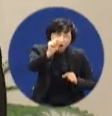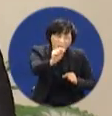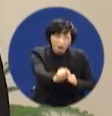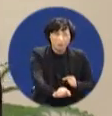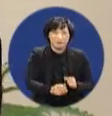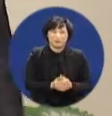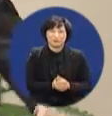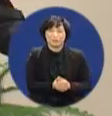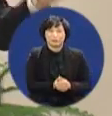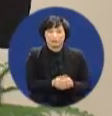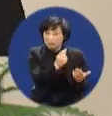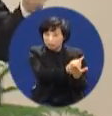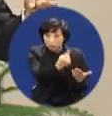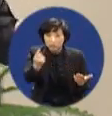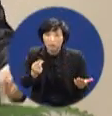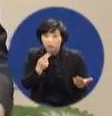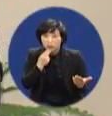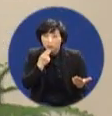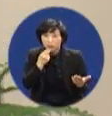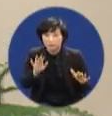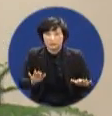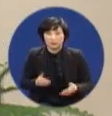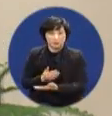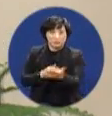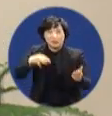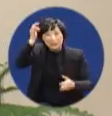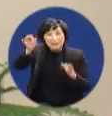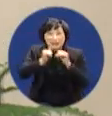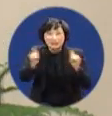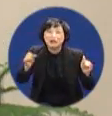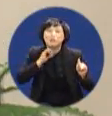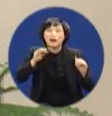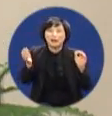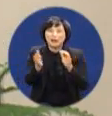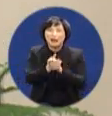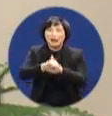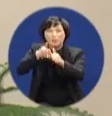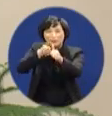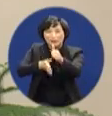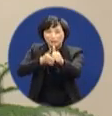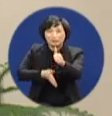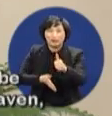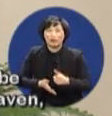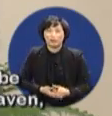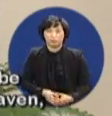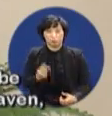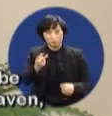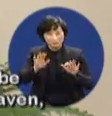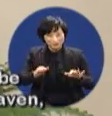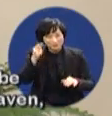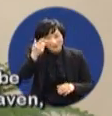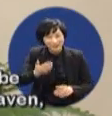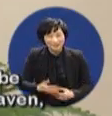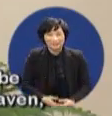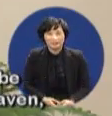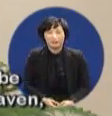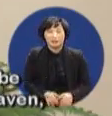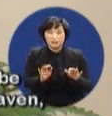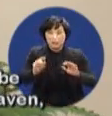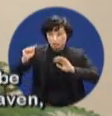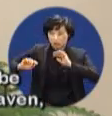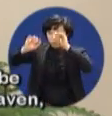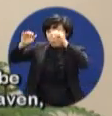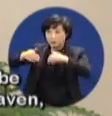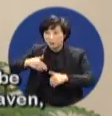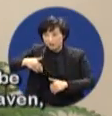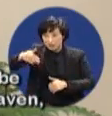영원히 나올 수 없다고 인정하시는 분만 아멘합시다. 또 그러면 한 번 천국